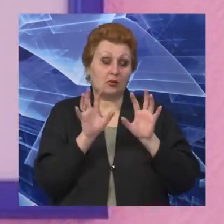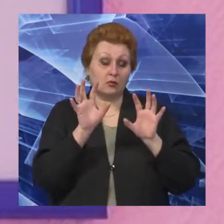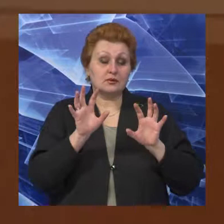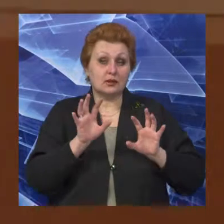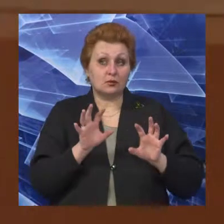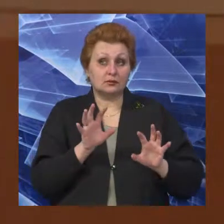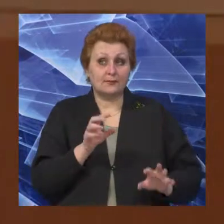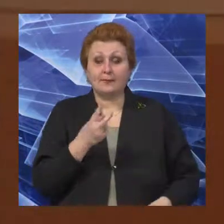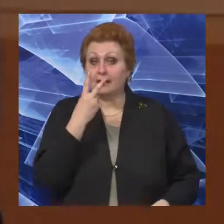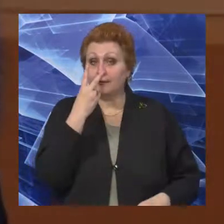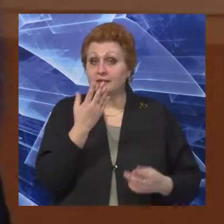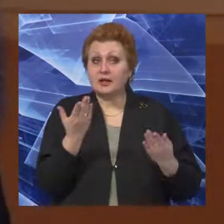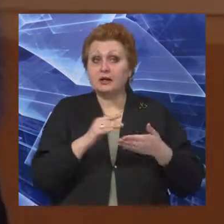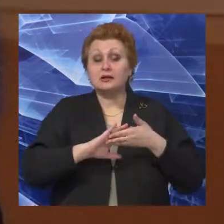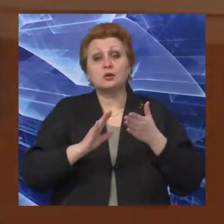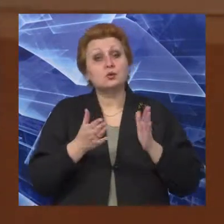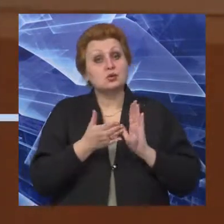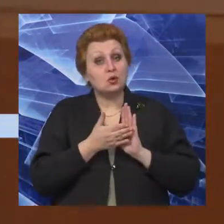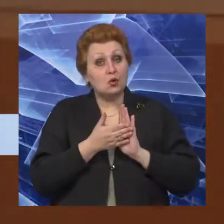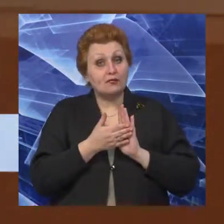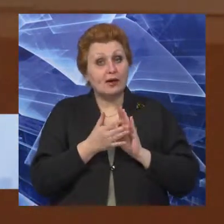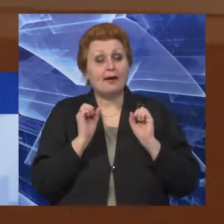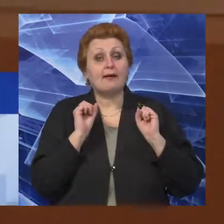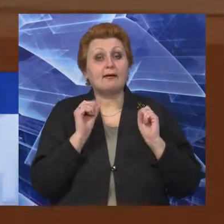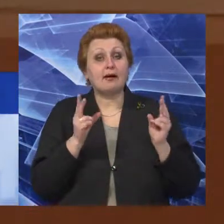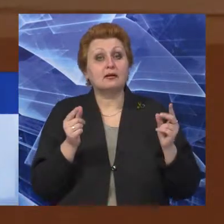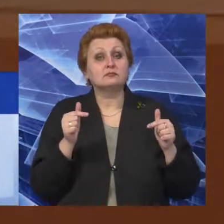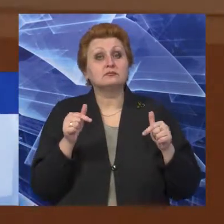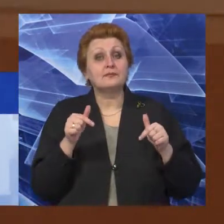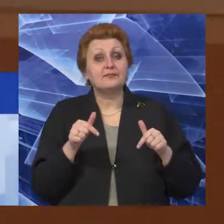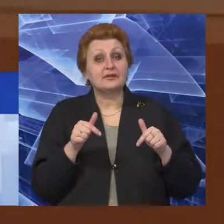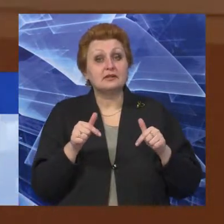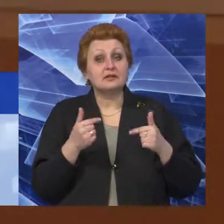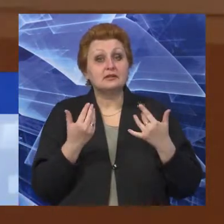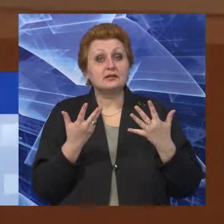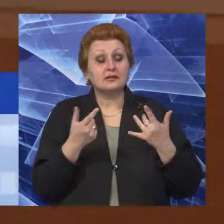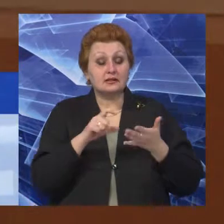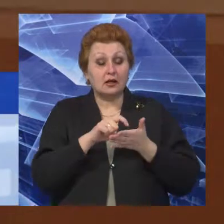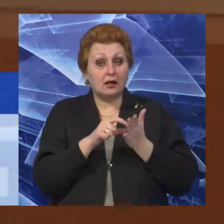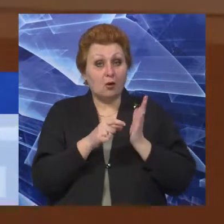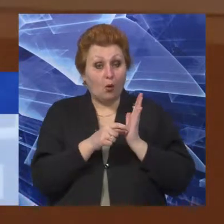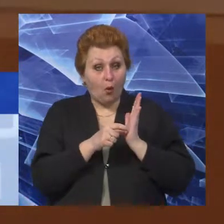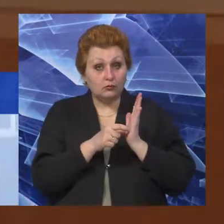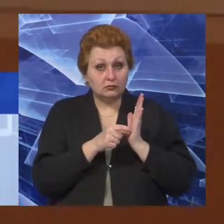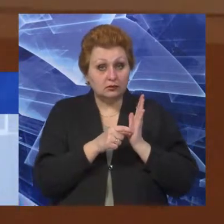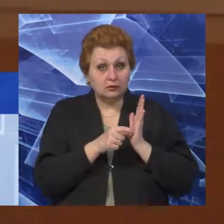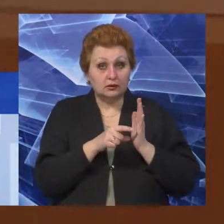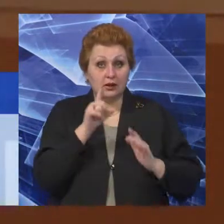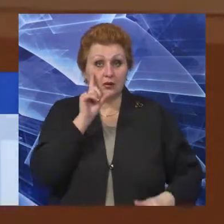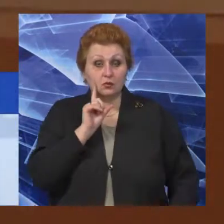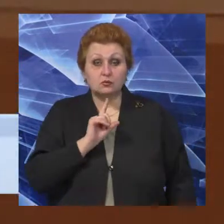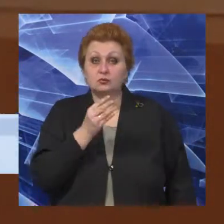правила. Посмотрев, какие здесь условия, как здесь вот несколько келей,